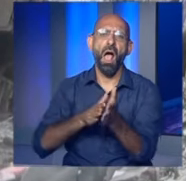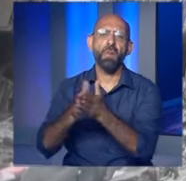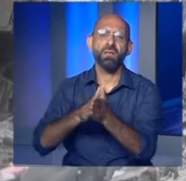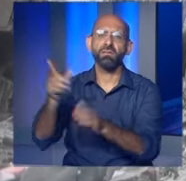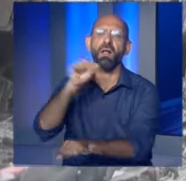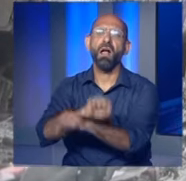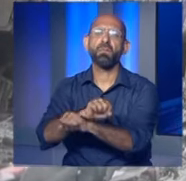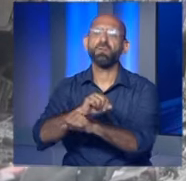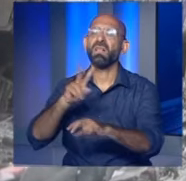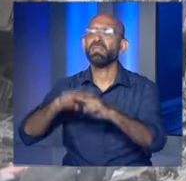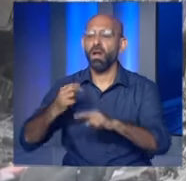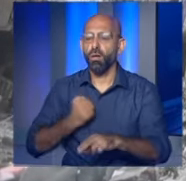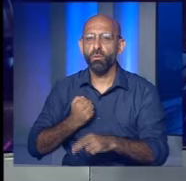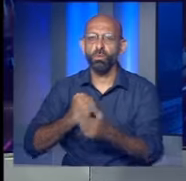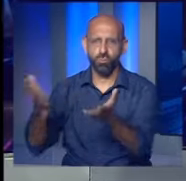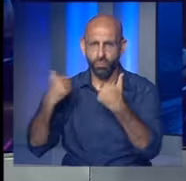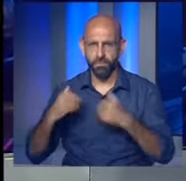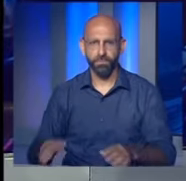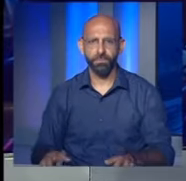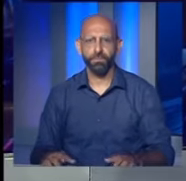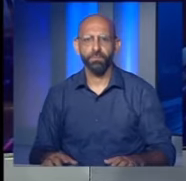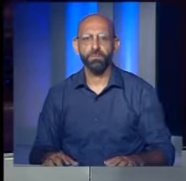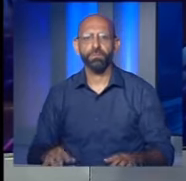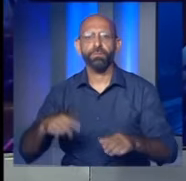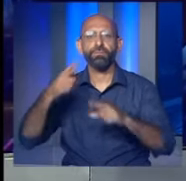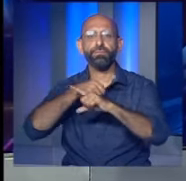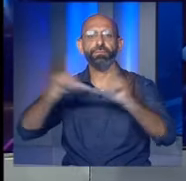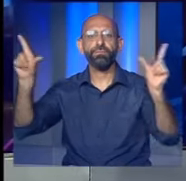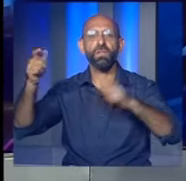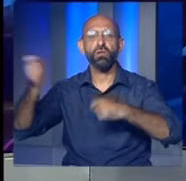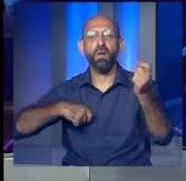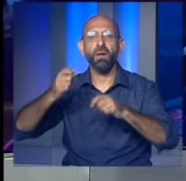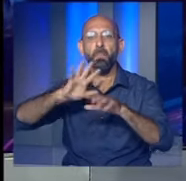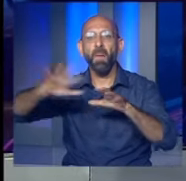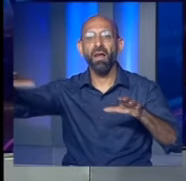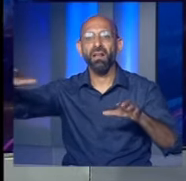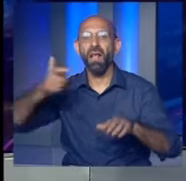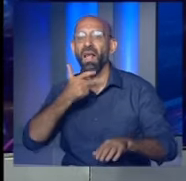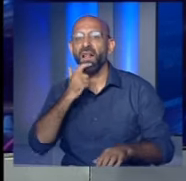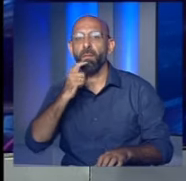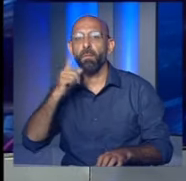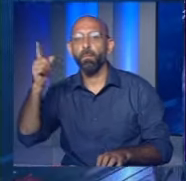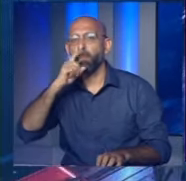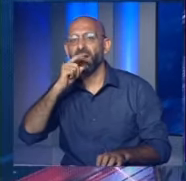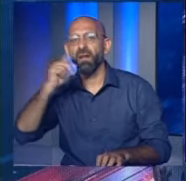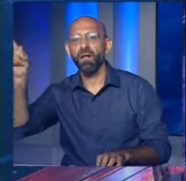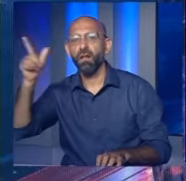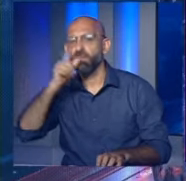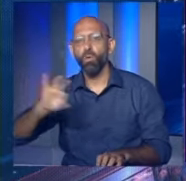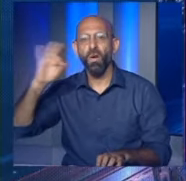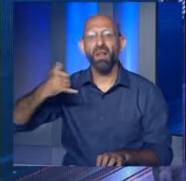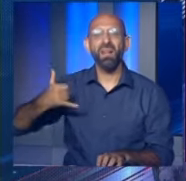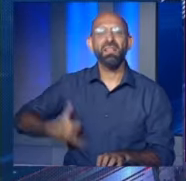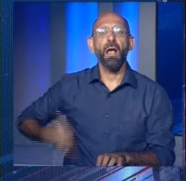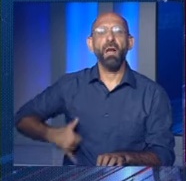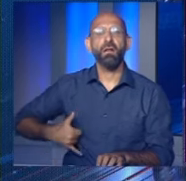وبذل مزيد من الضغط العسكري اعلنت هيئه عمليات التجاره البحريه البريطانيه تلقي بلاغ عن حادث